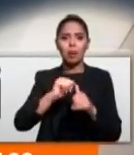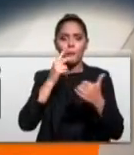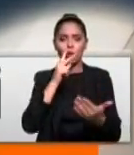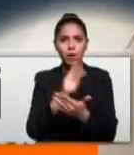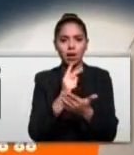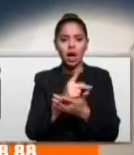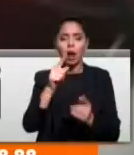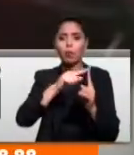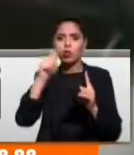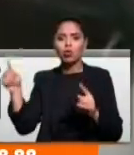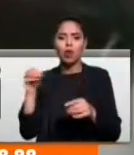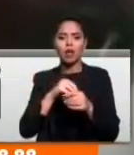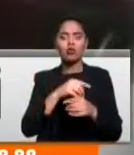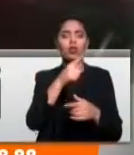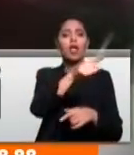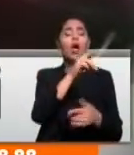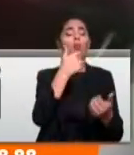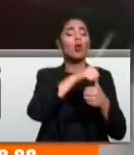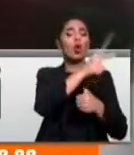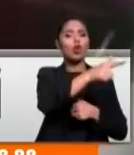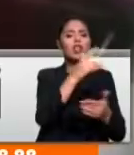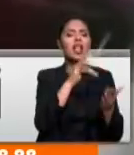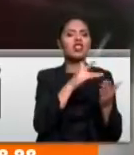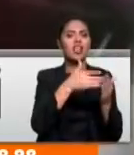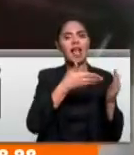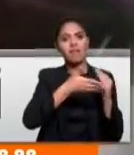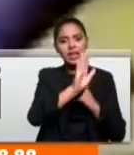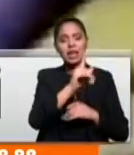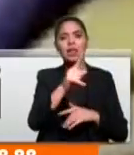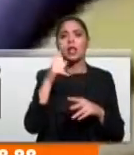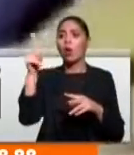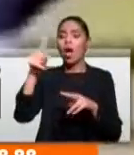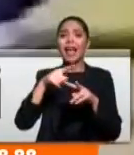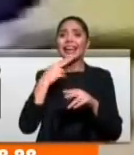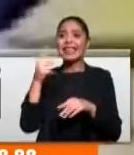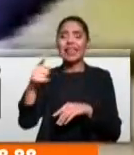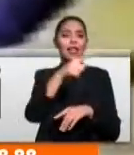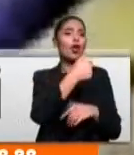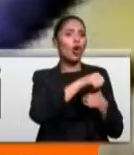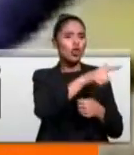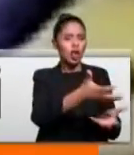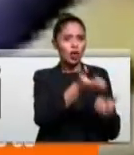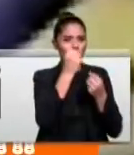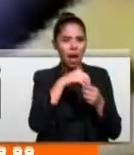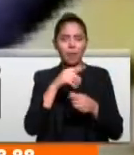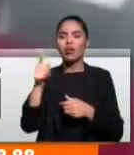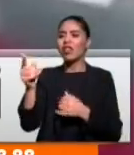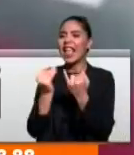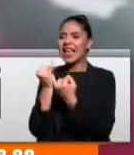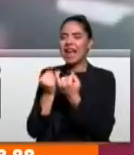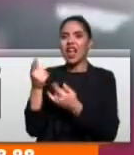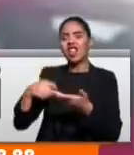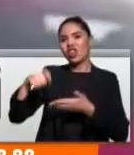karar verdiği süreçte kocası cezaevine girdi. Arzu Sabancıoğlu ise onu kurtarmak için kardeşine kredi çektirdi.